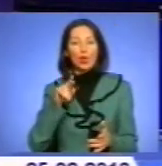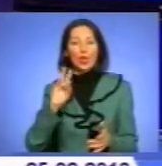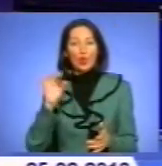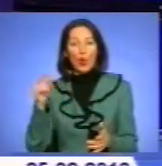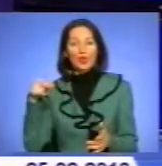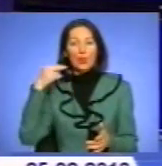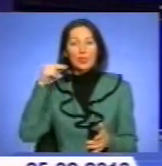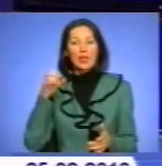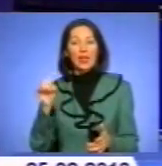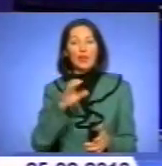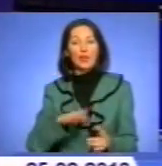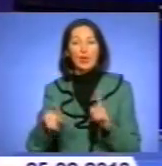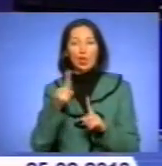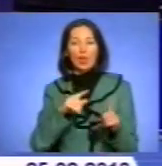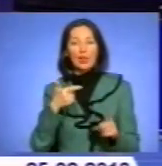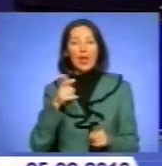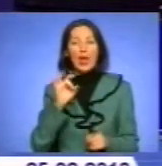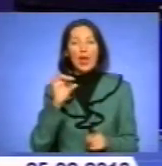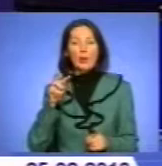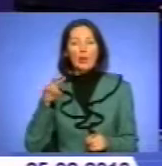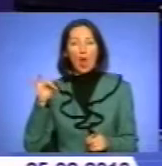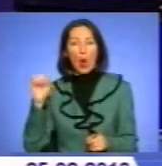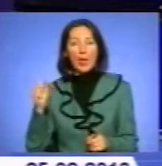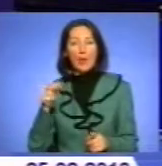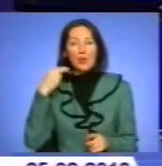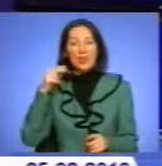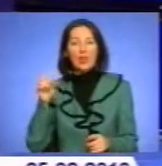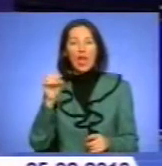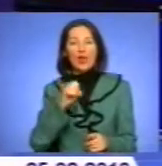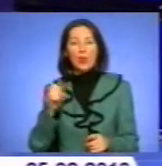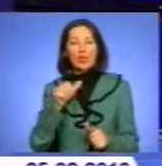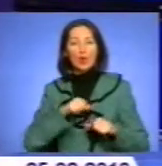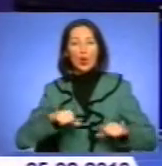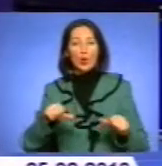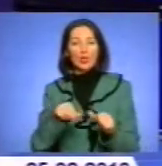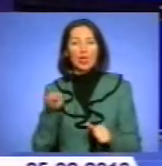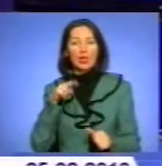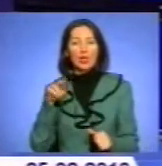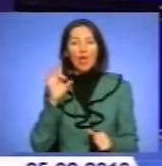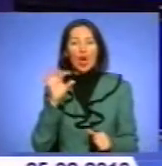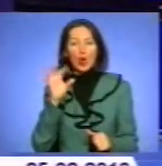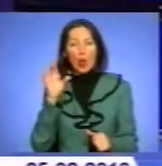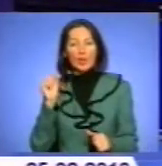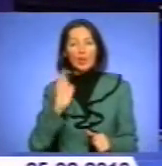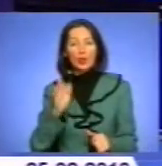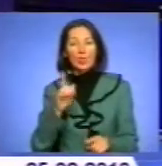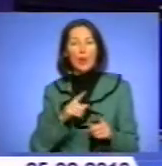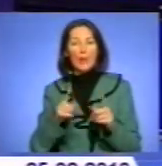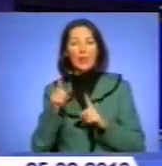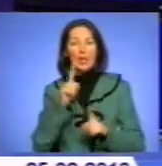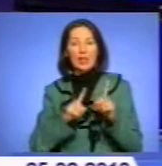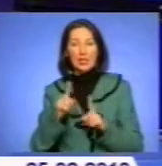Германа Ван Ромпея, президента Європейської комісії Жозе Мануелі Барозо відбулося пленарне засідання 16-го